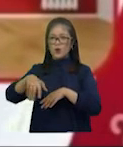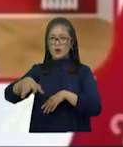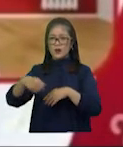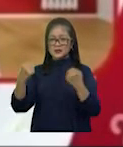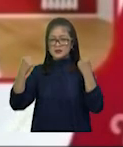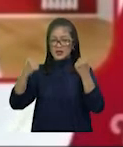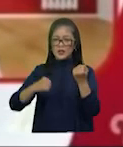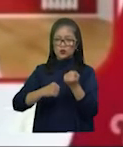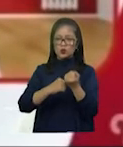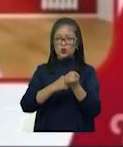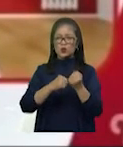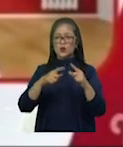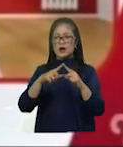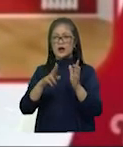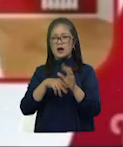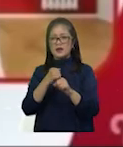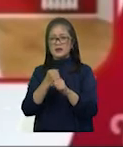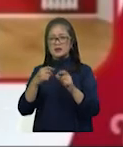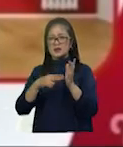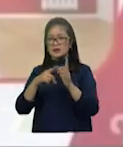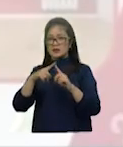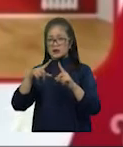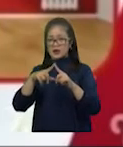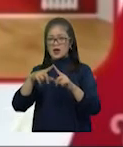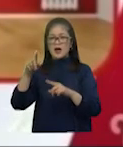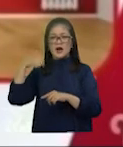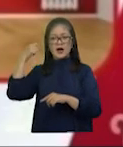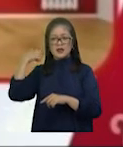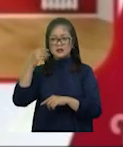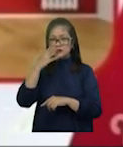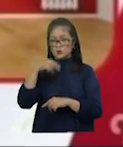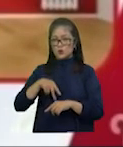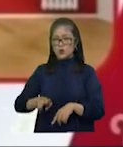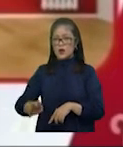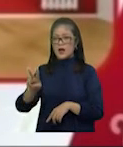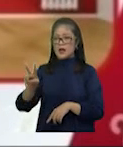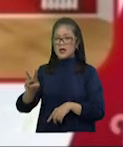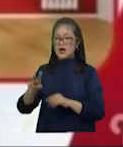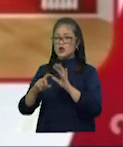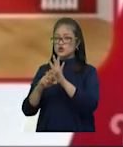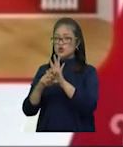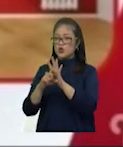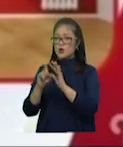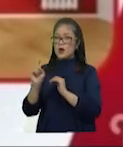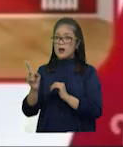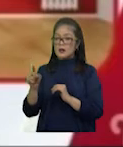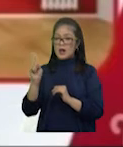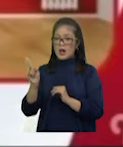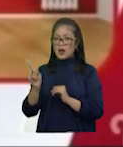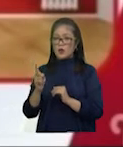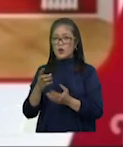Slavina, selebriti yang juga ibu dua anak. Kalau misalnya di kemasan sabun cair Lifebuoy